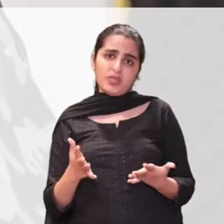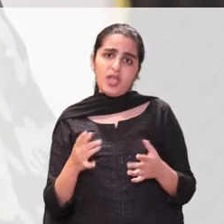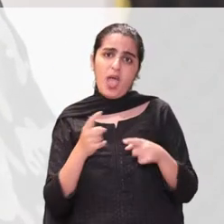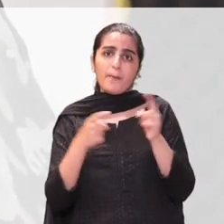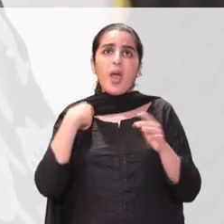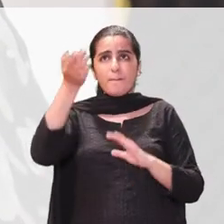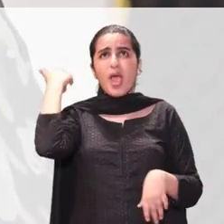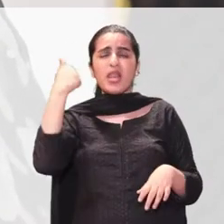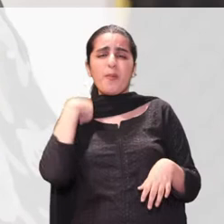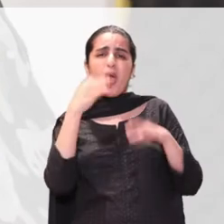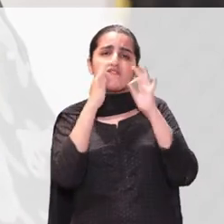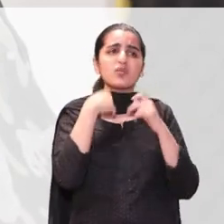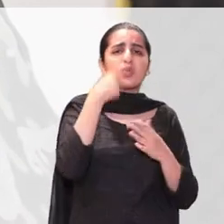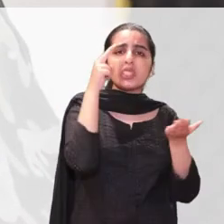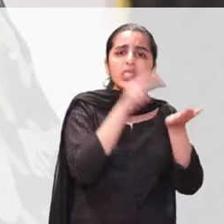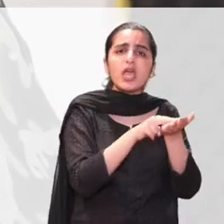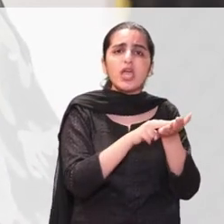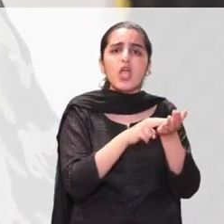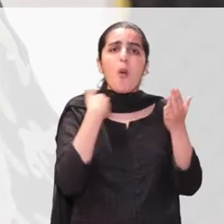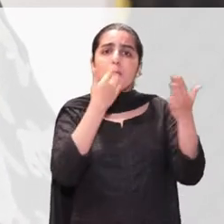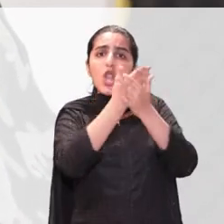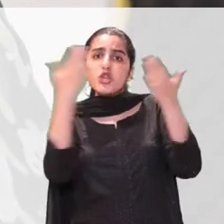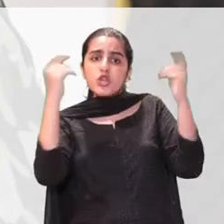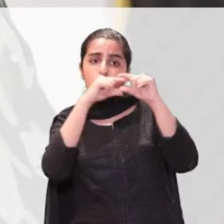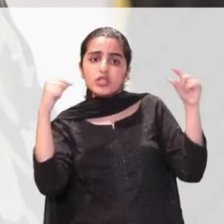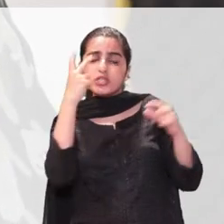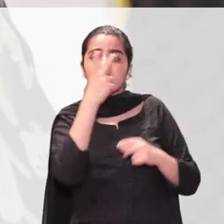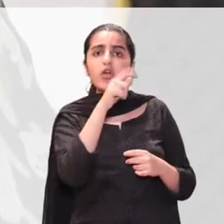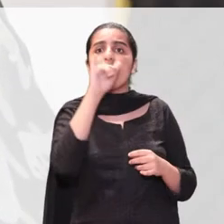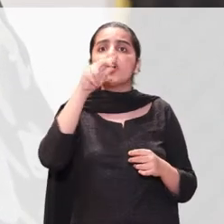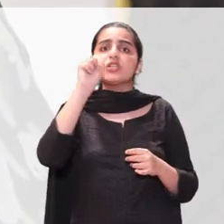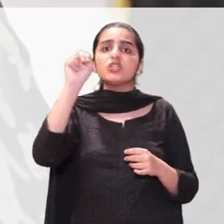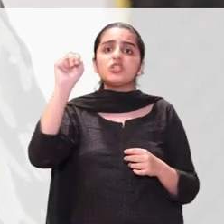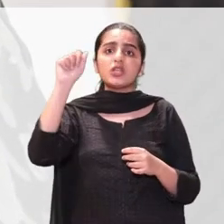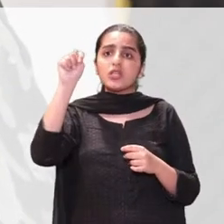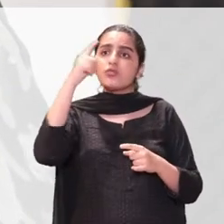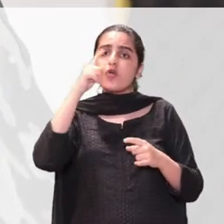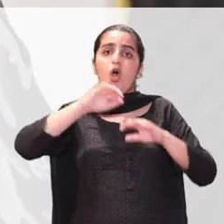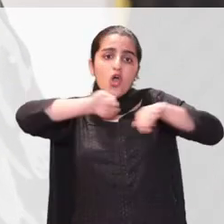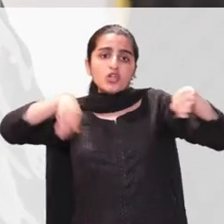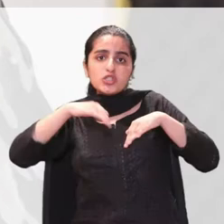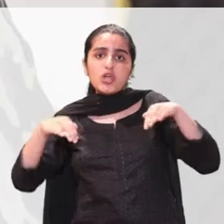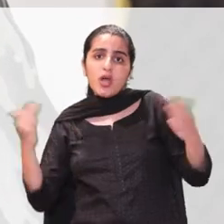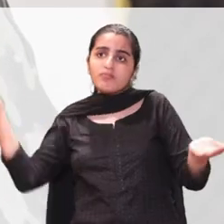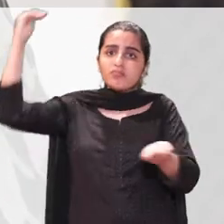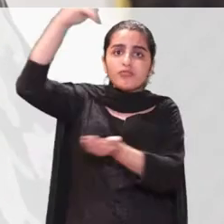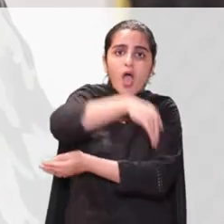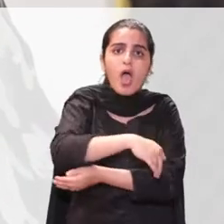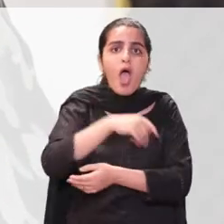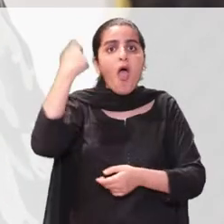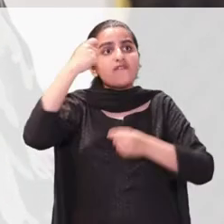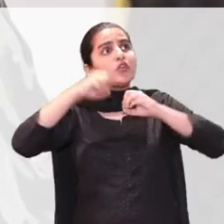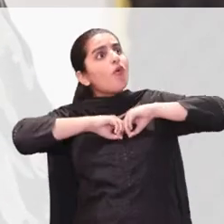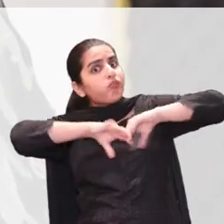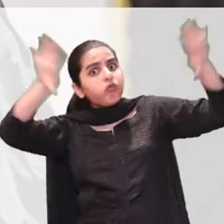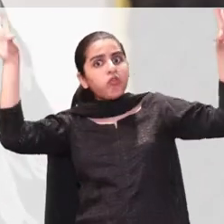है सोशल मीडिया पर बड़ी न्यूज़ चैनल की छलांग लगा